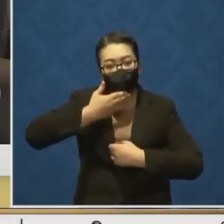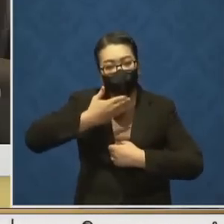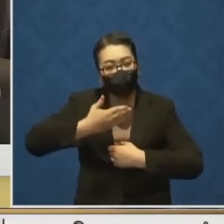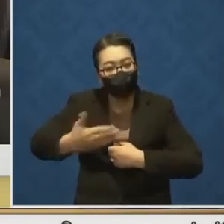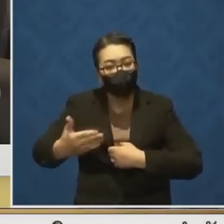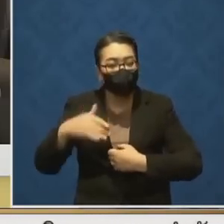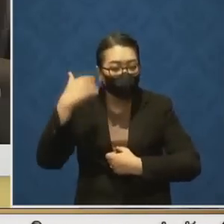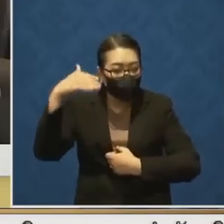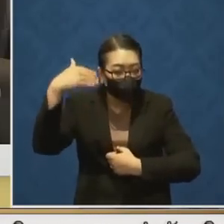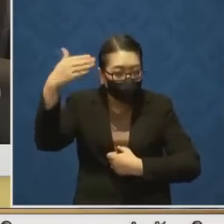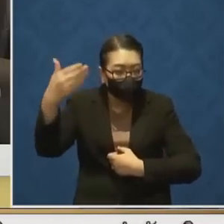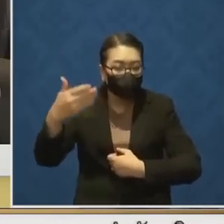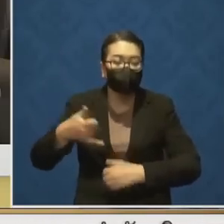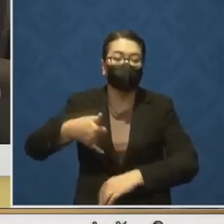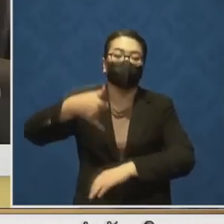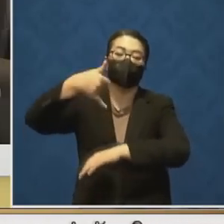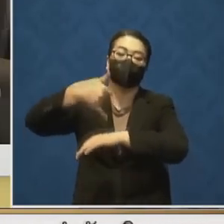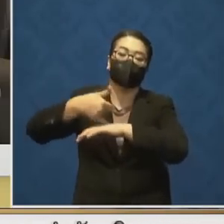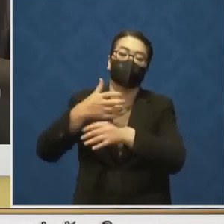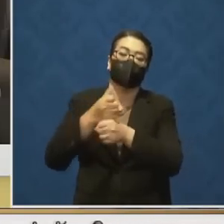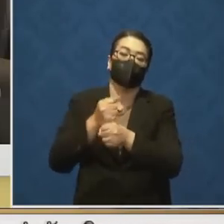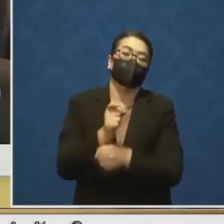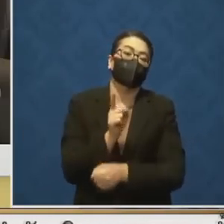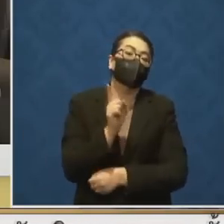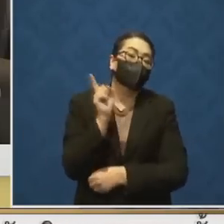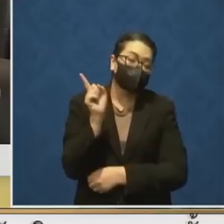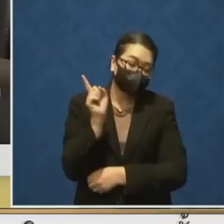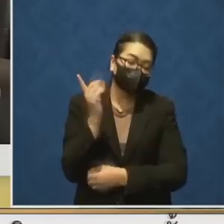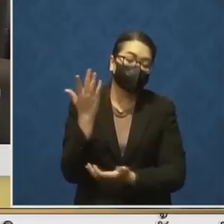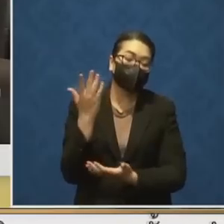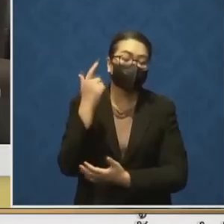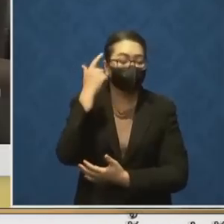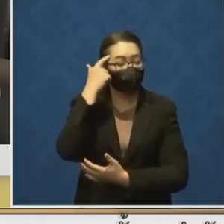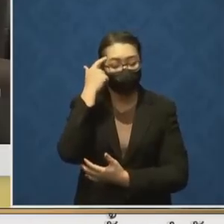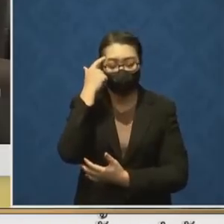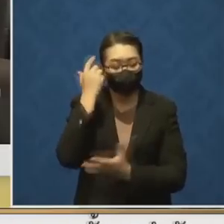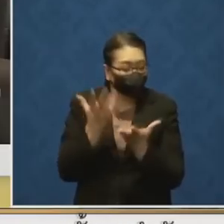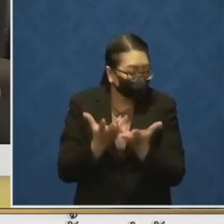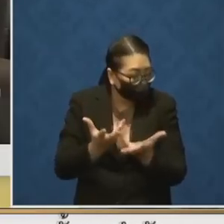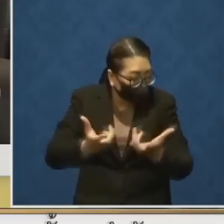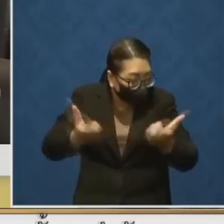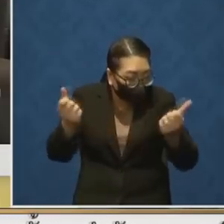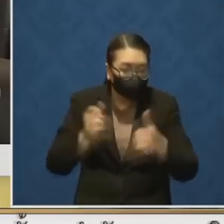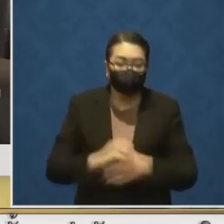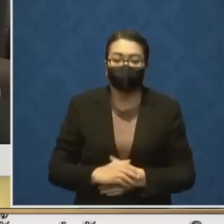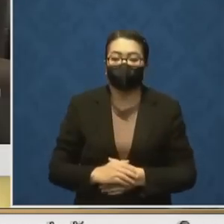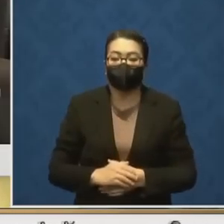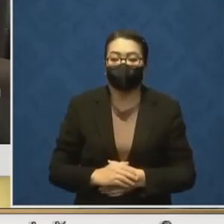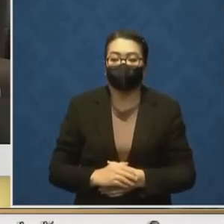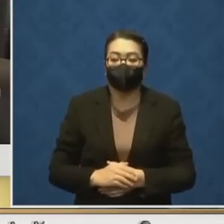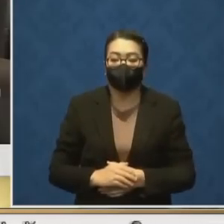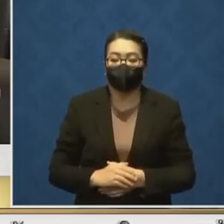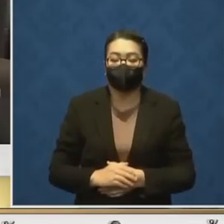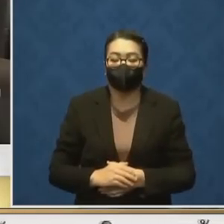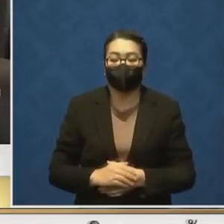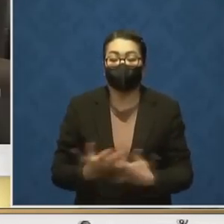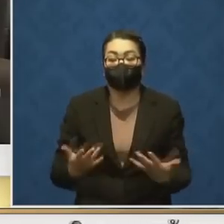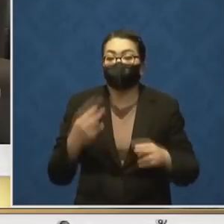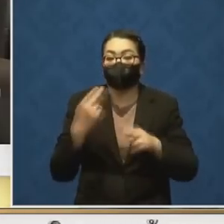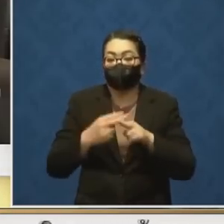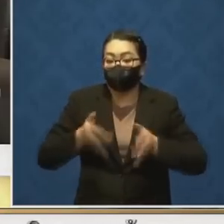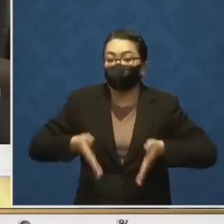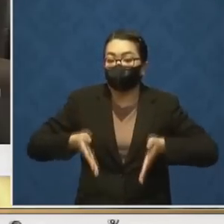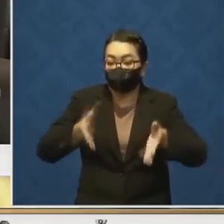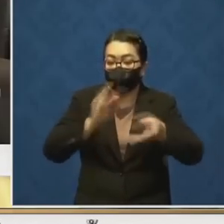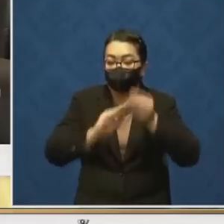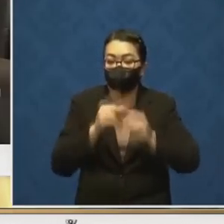แบ้นแต่อนุษัวรีพระชาทธพั baptัที่ถนนราชดำเนิของพวกเรากจะไม่มีเหั่วและดิฉันฟากด้วยนะคะชื่อถนนหมายเรีหนึ่